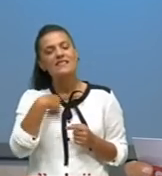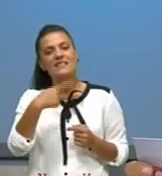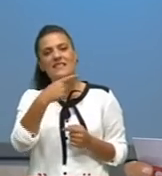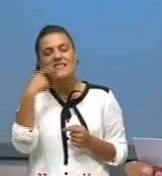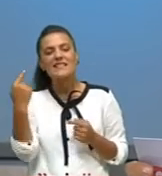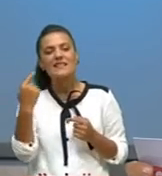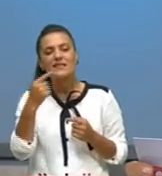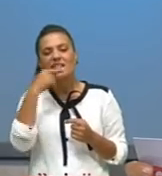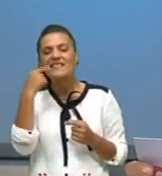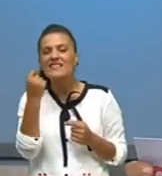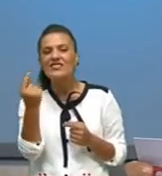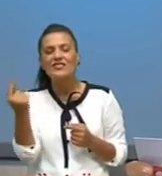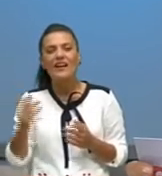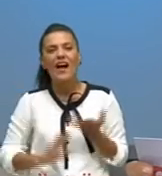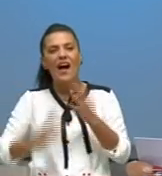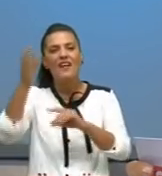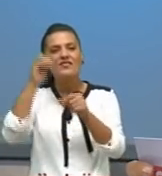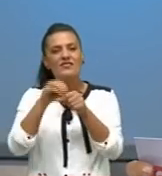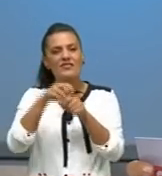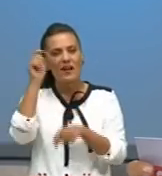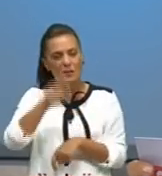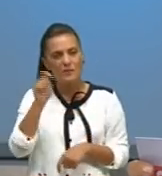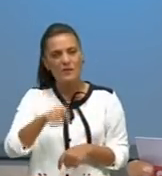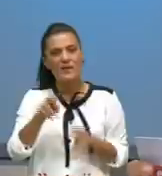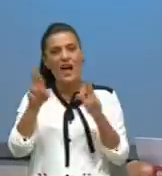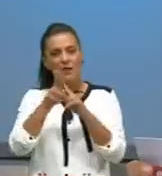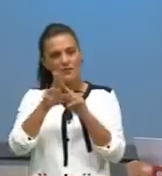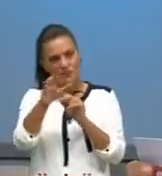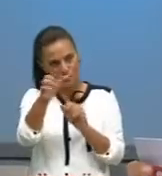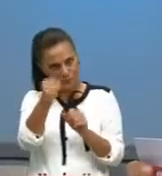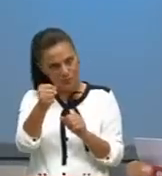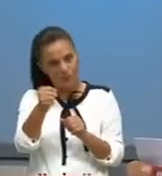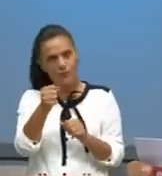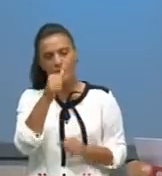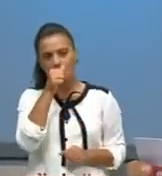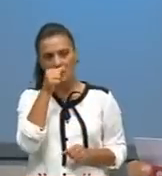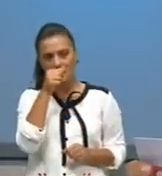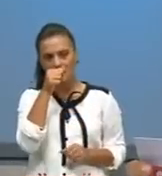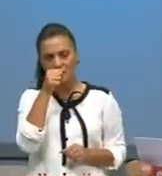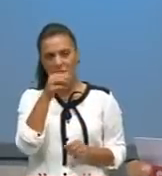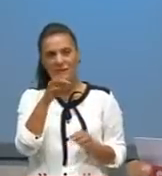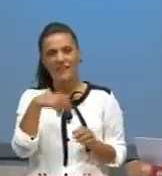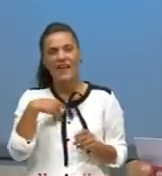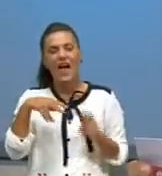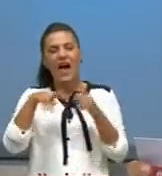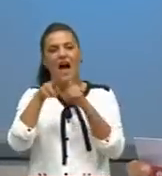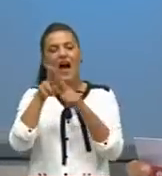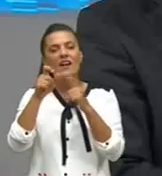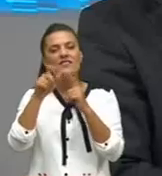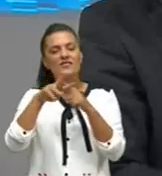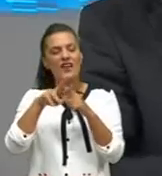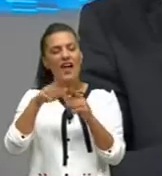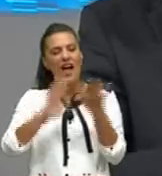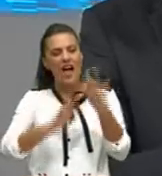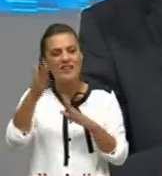kızılcık ağacından yapılmış evet, kabzayı tutun. Evet. Ondan sonra akça ağaçları şöyle bir